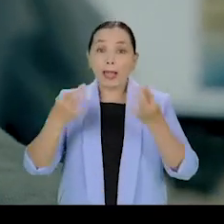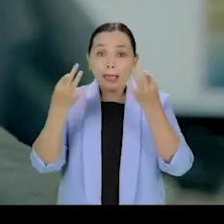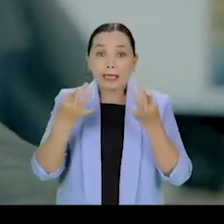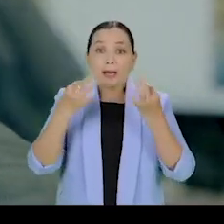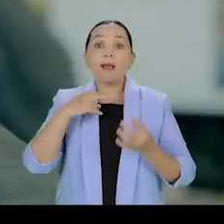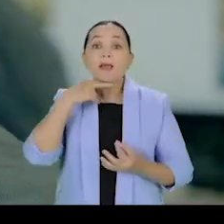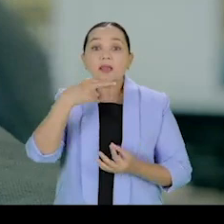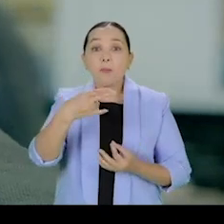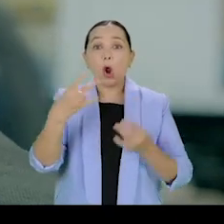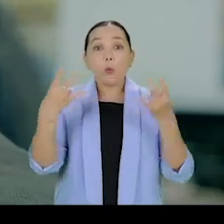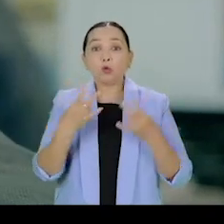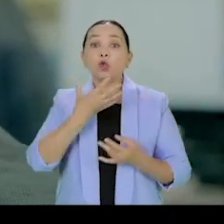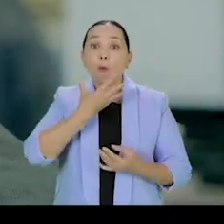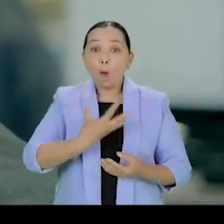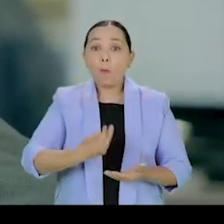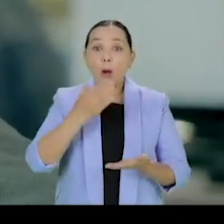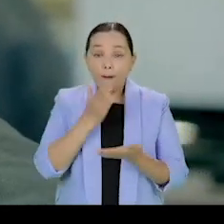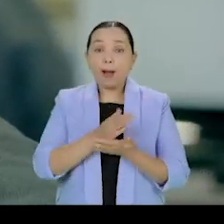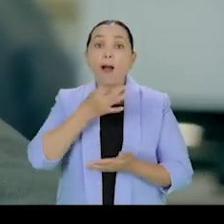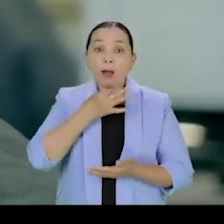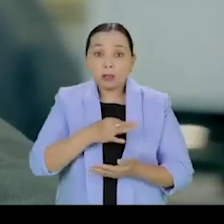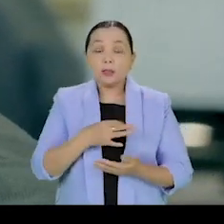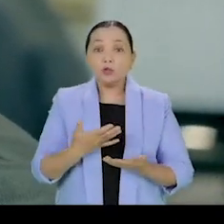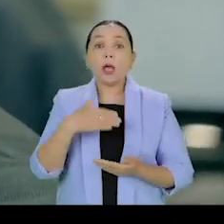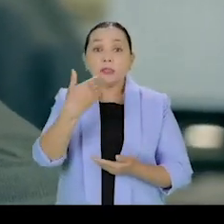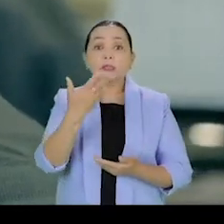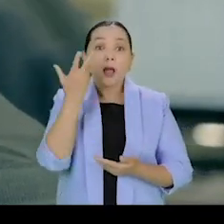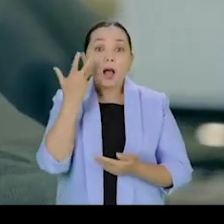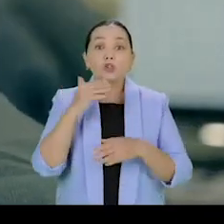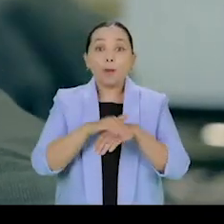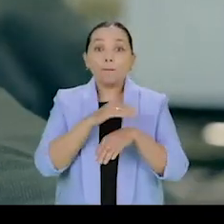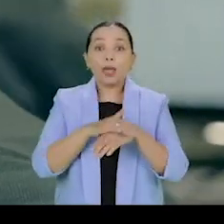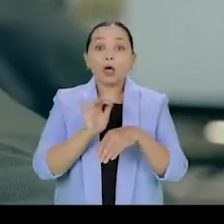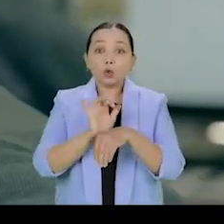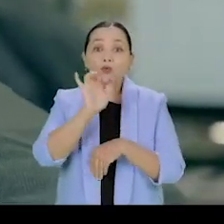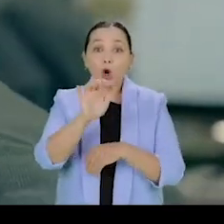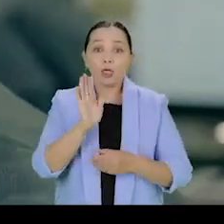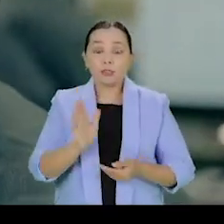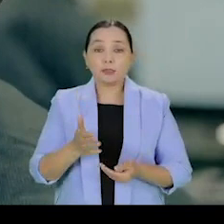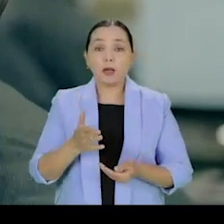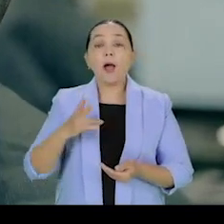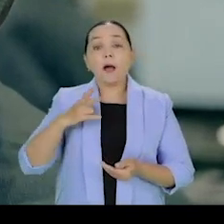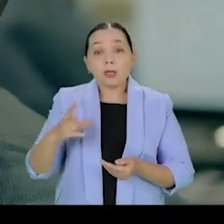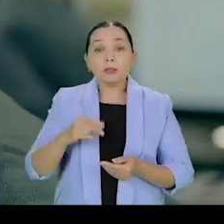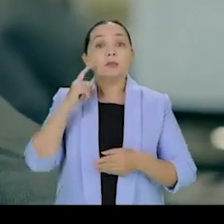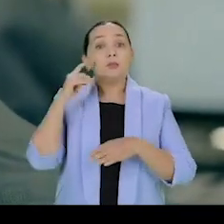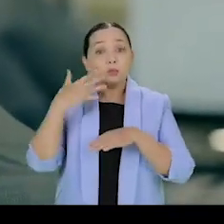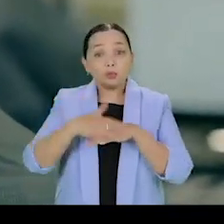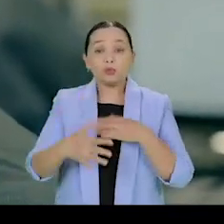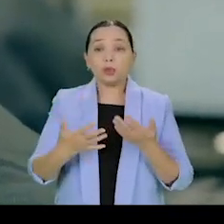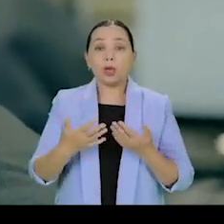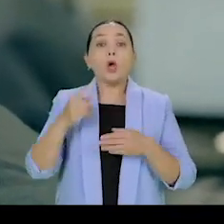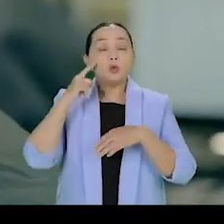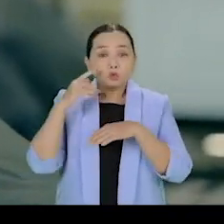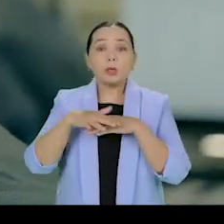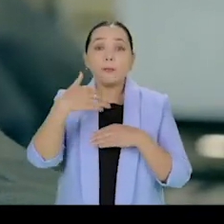kelinini e'tiboriga muhtoj bobom ham borlar. Aytingchi, sizga qachon mehr yuborasiz? Qizim, tushunsang-chi. Tushunaman sizni,